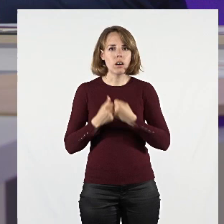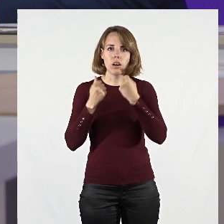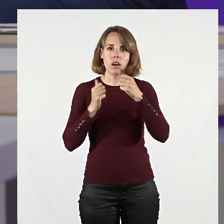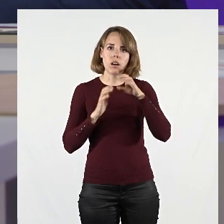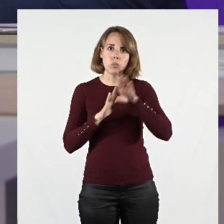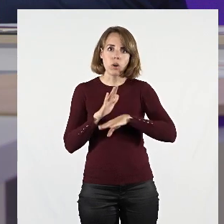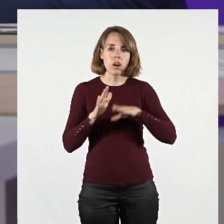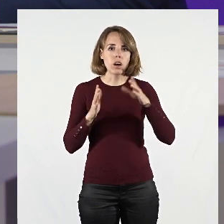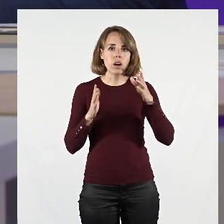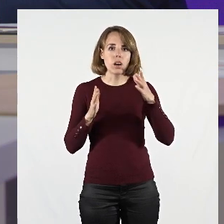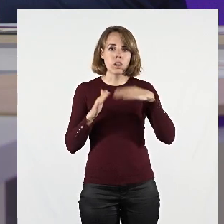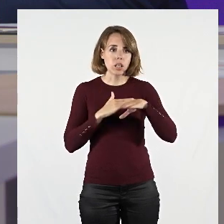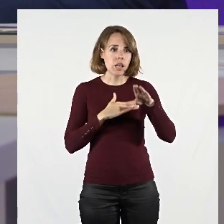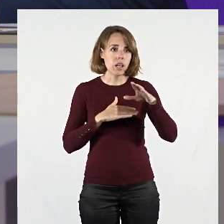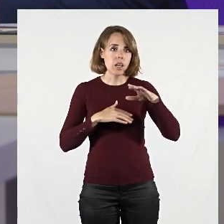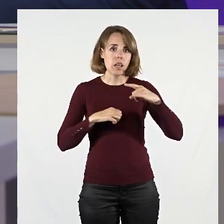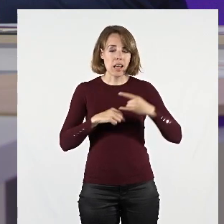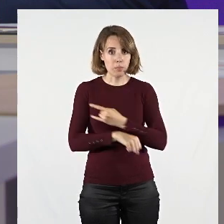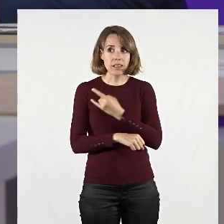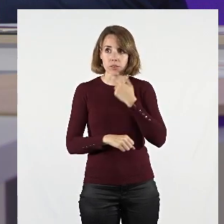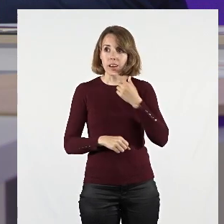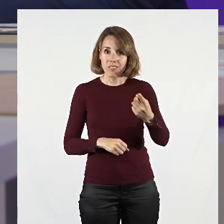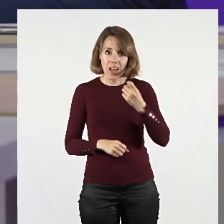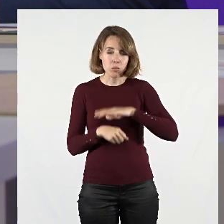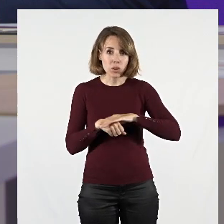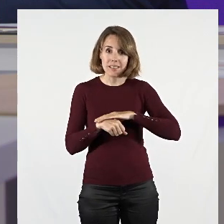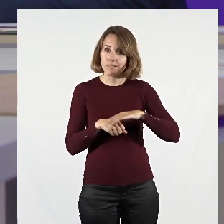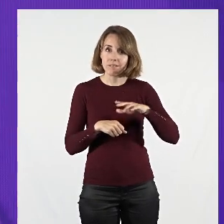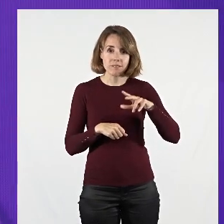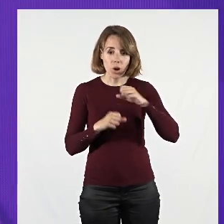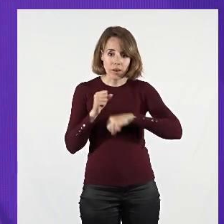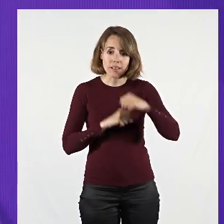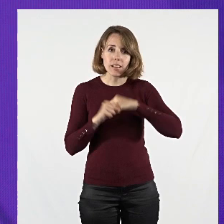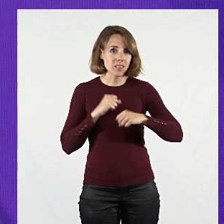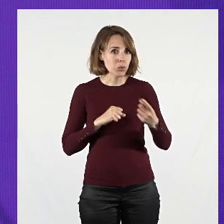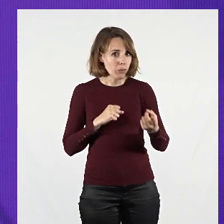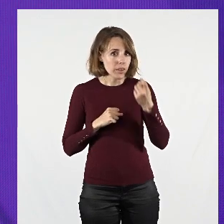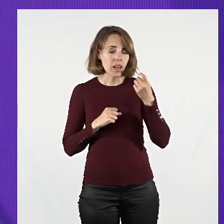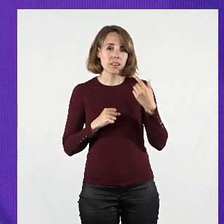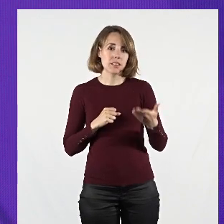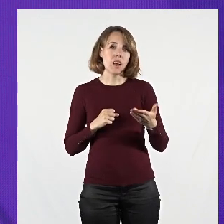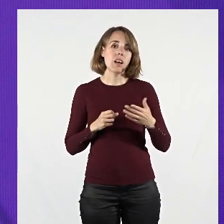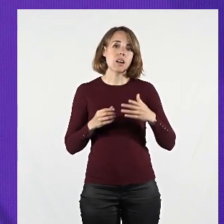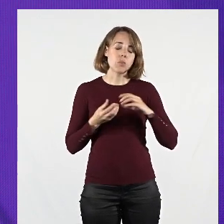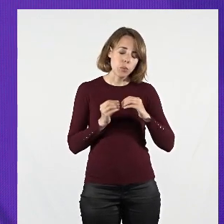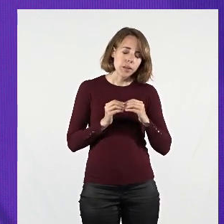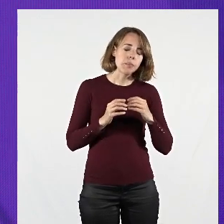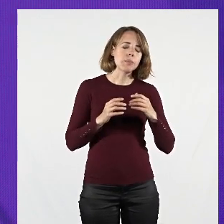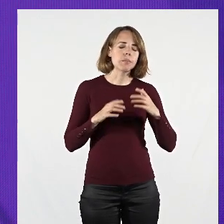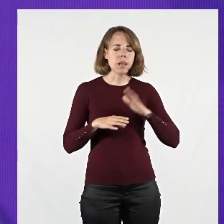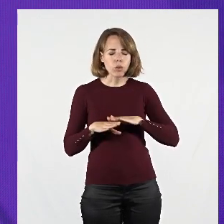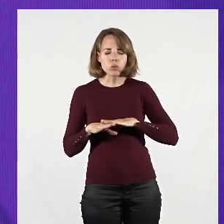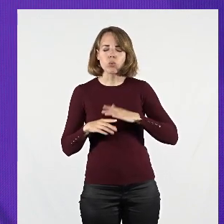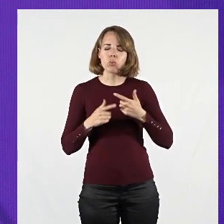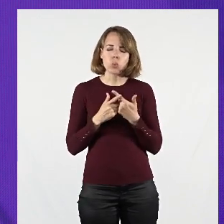montre qu'il y a des questions d'organisation, il y a des questions de management manifestement, d'outillage de prévention, mais enfin les caractéristiques